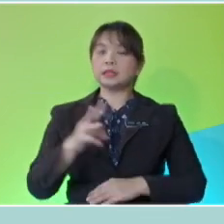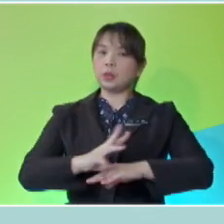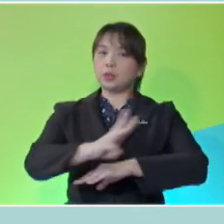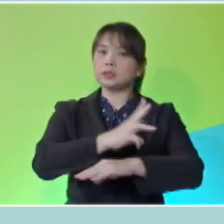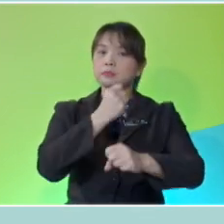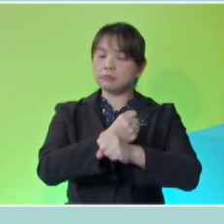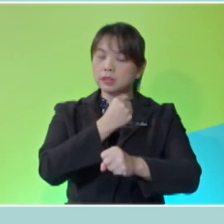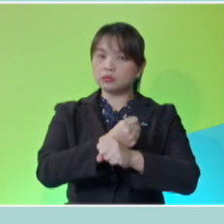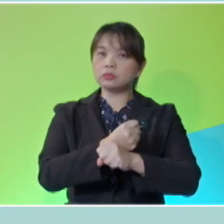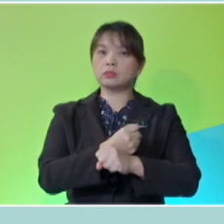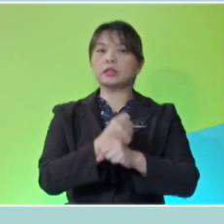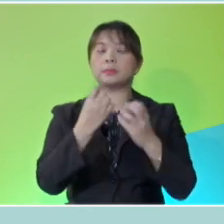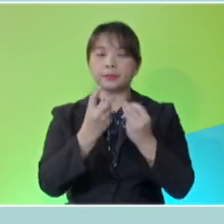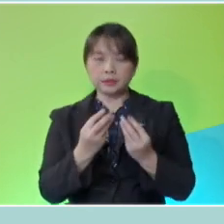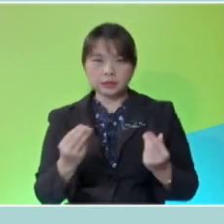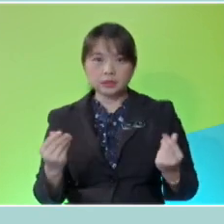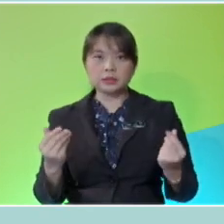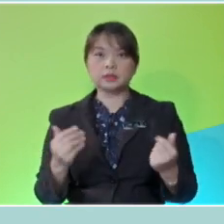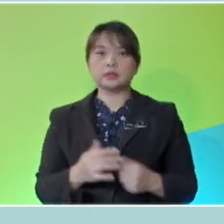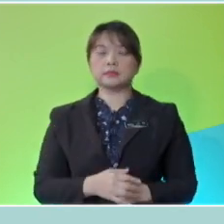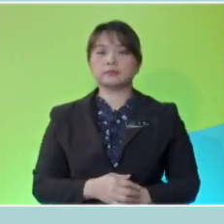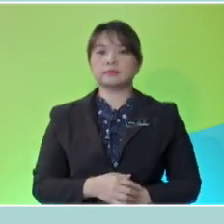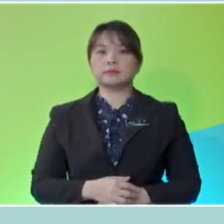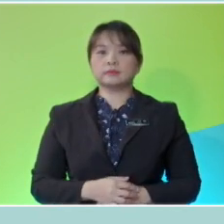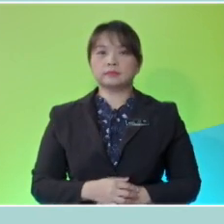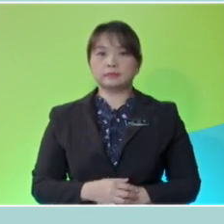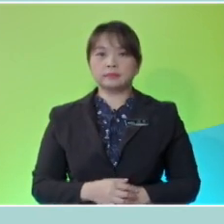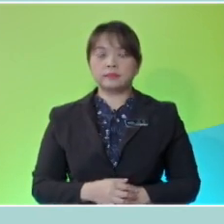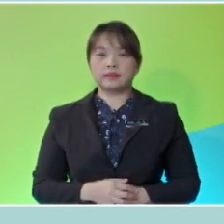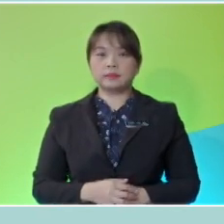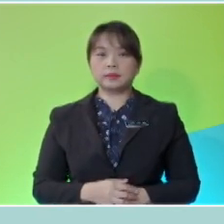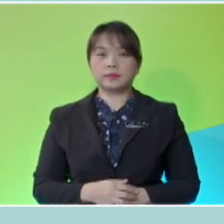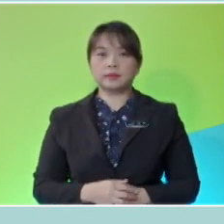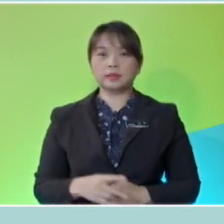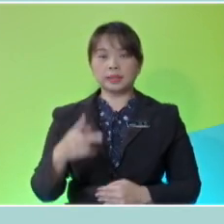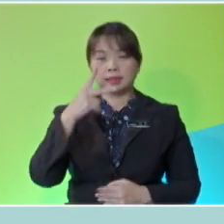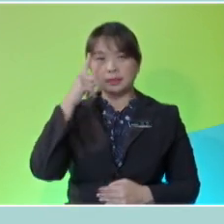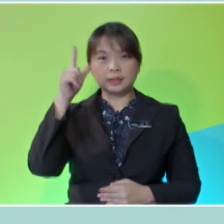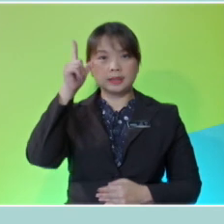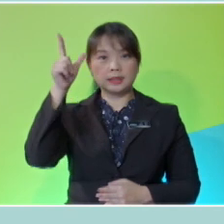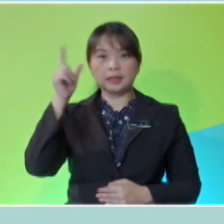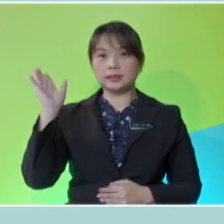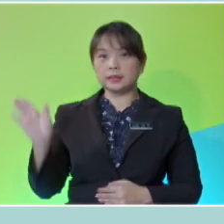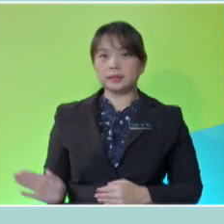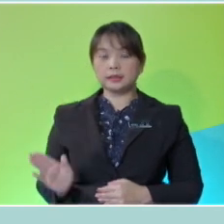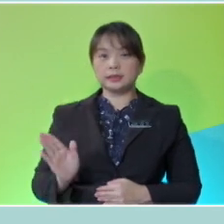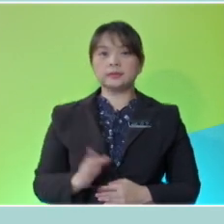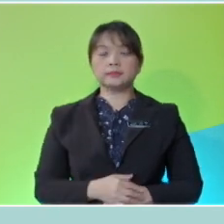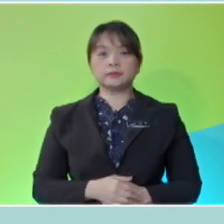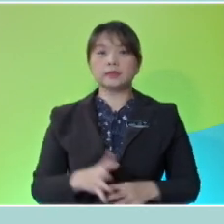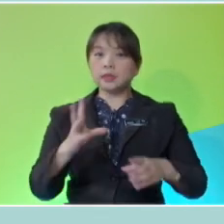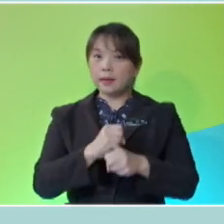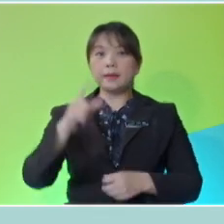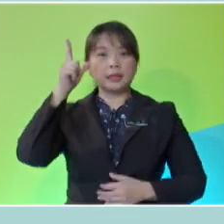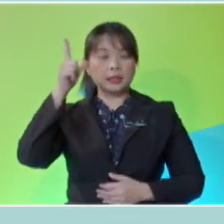berlumpur Oke kawasan quarry atau kawasan Jati Oke kita perhatikan peta yang ditunjukkan oke di sini kita dapat